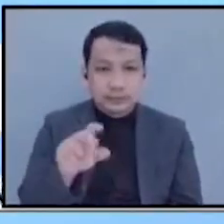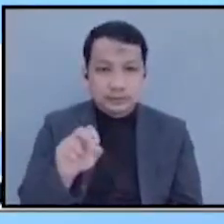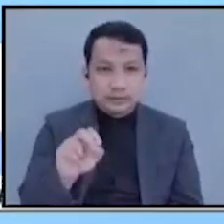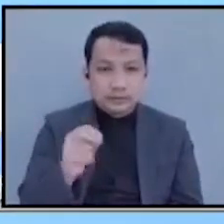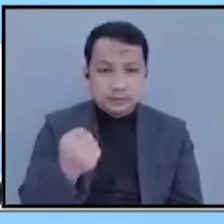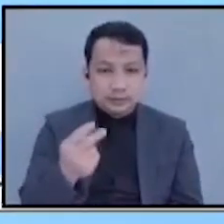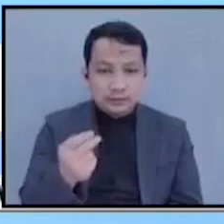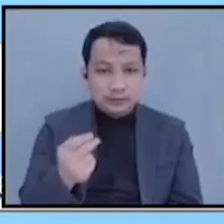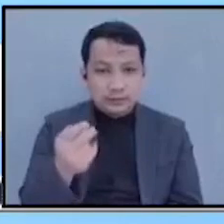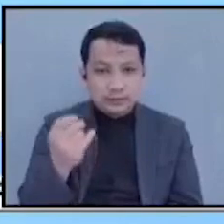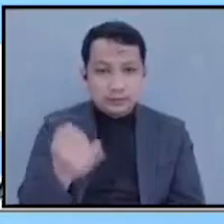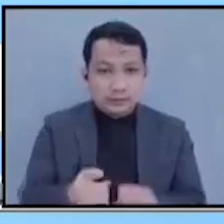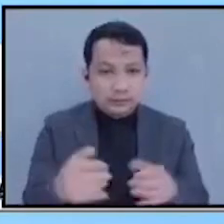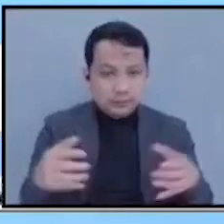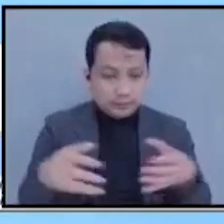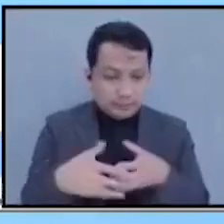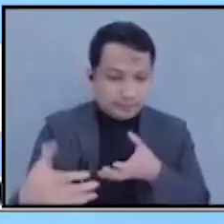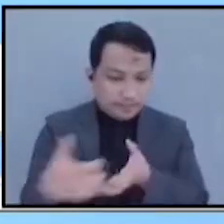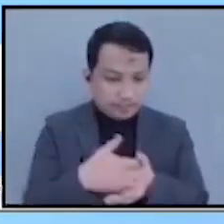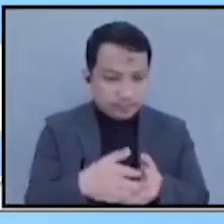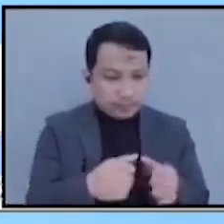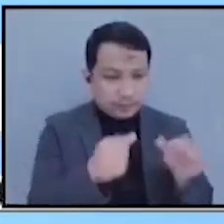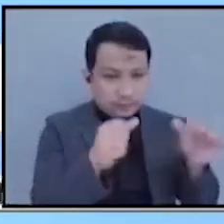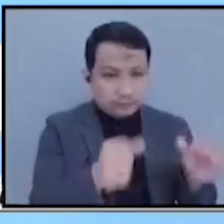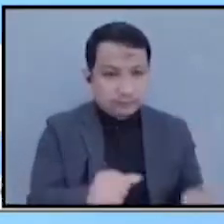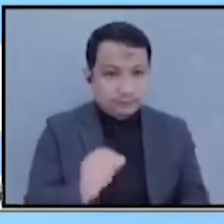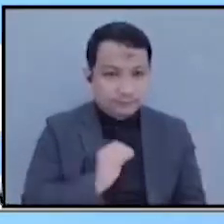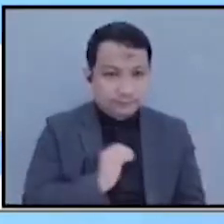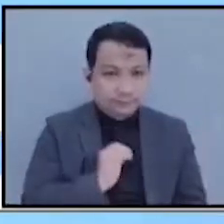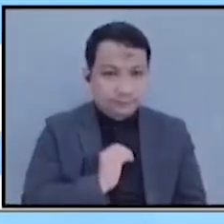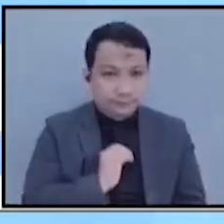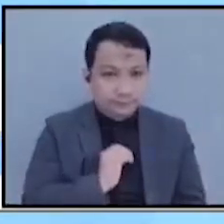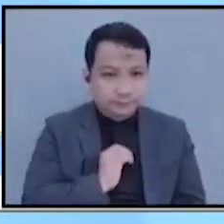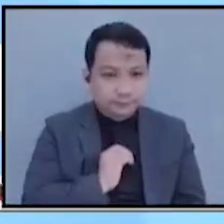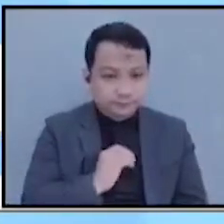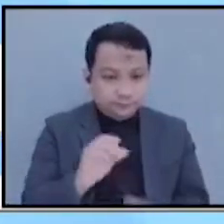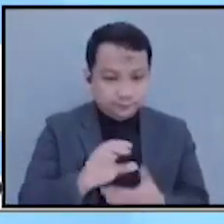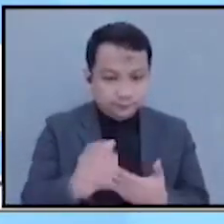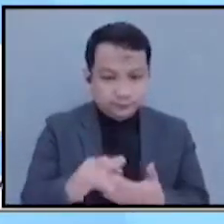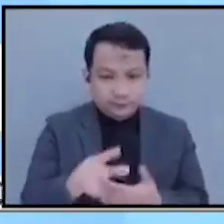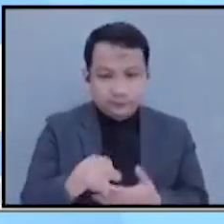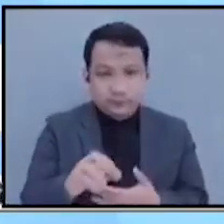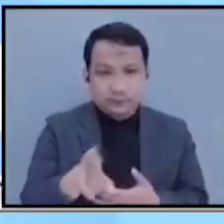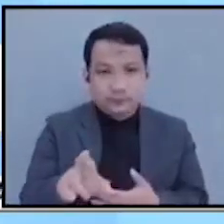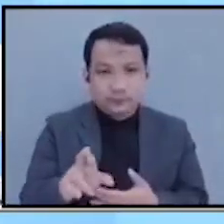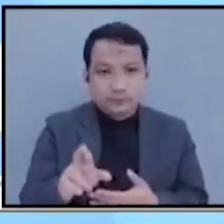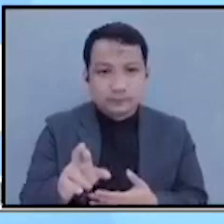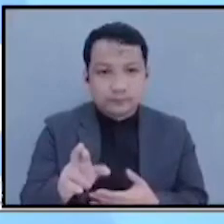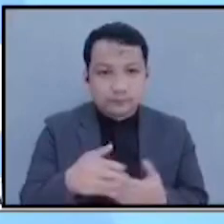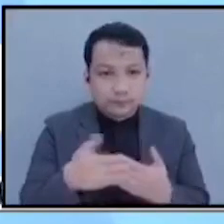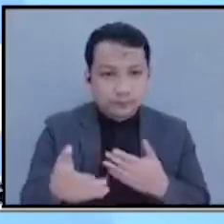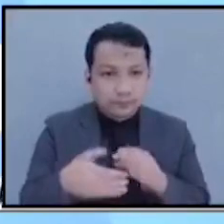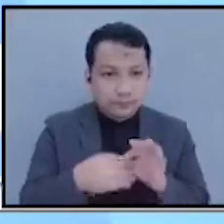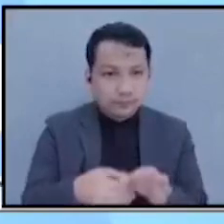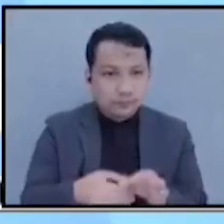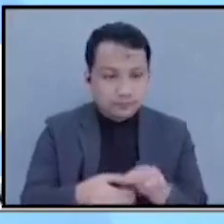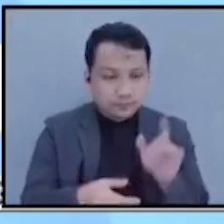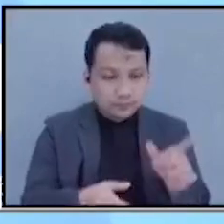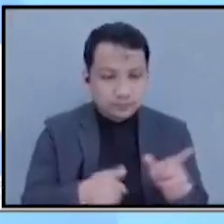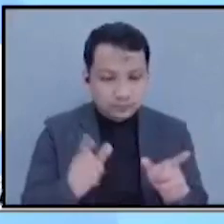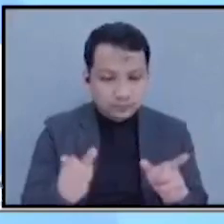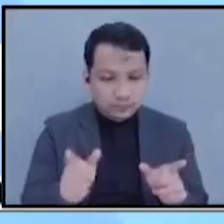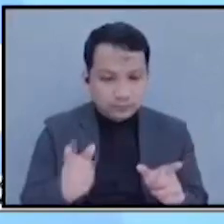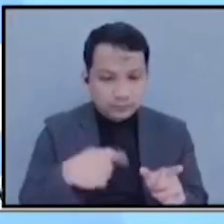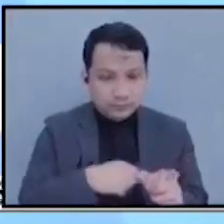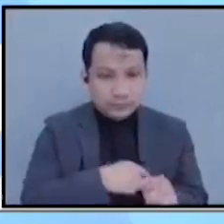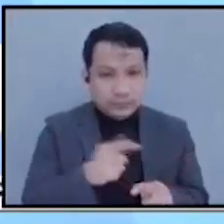Ito ay ilalagay namin sa aming kalendaryo. So we hope umabot po ito for the 2024